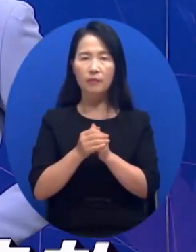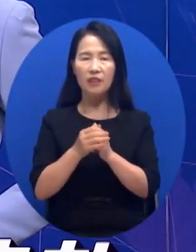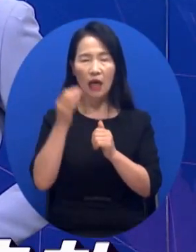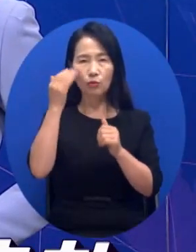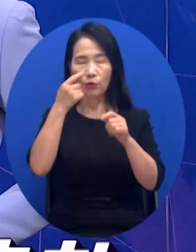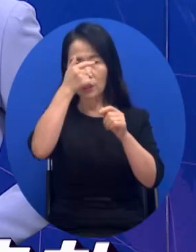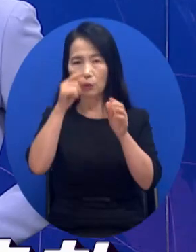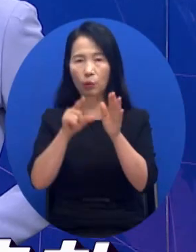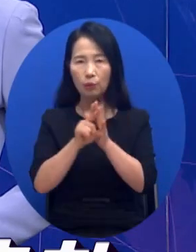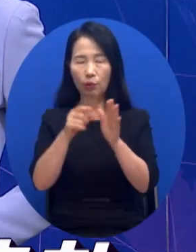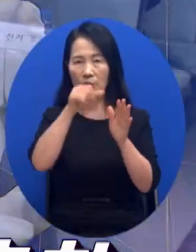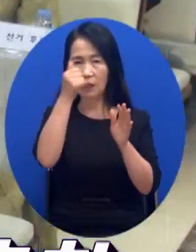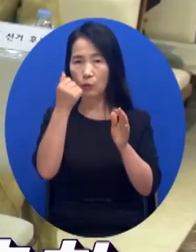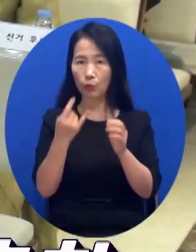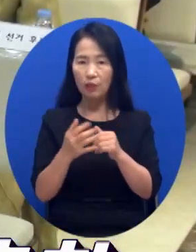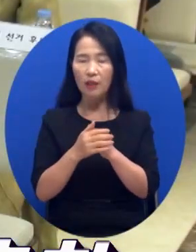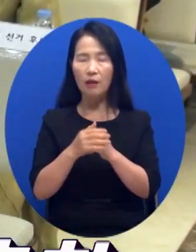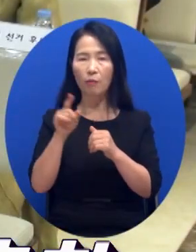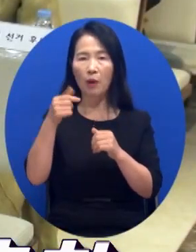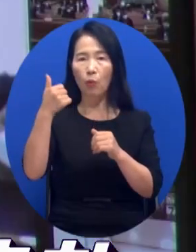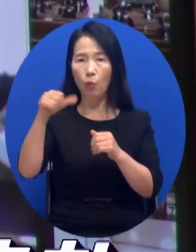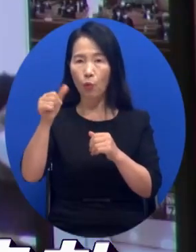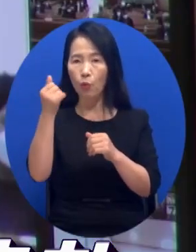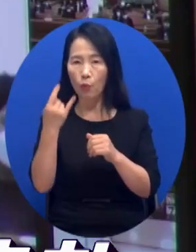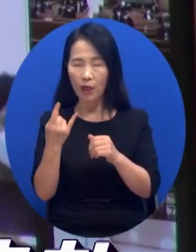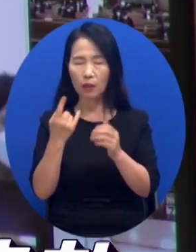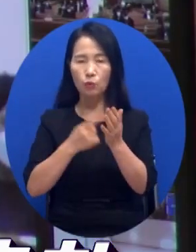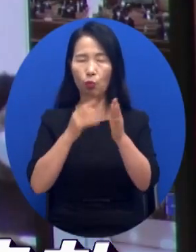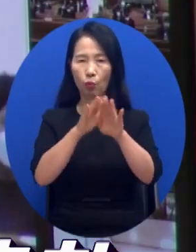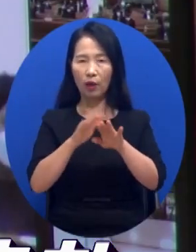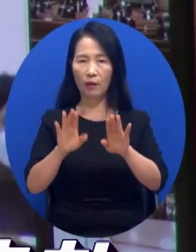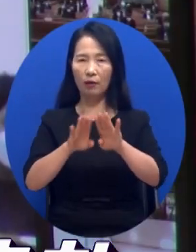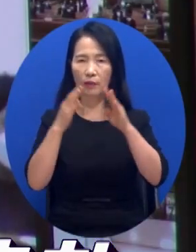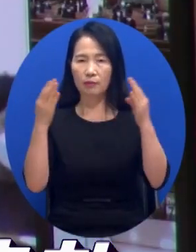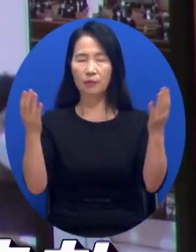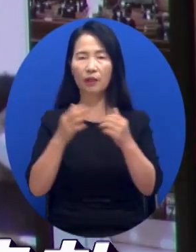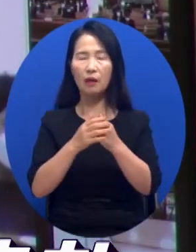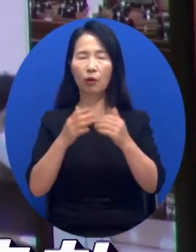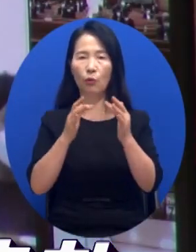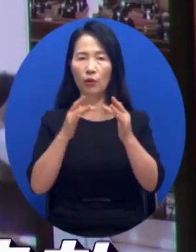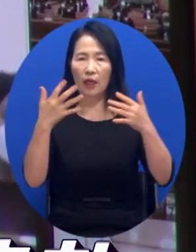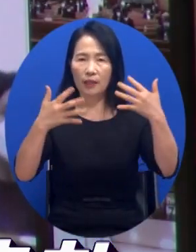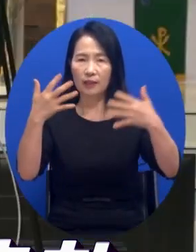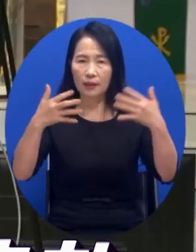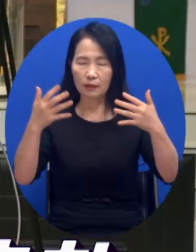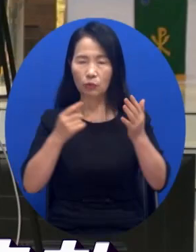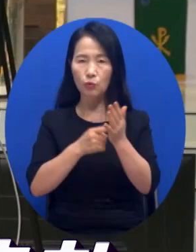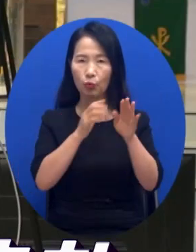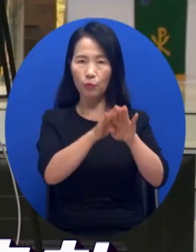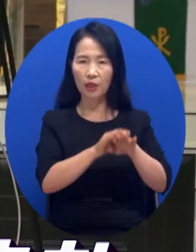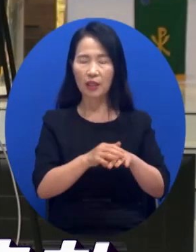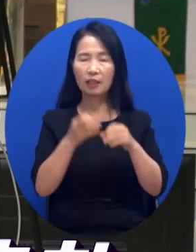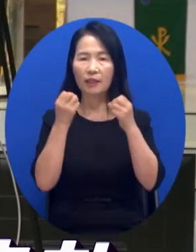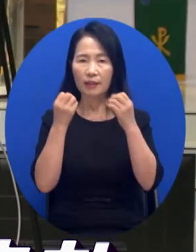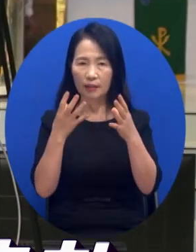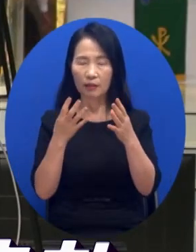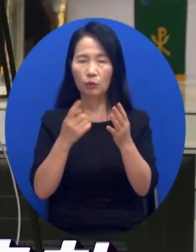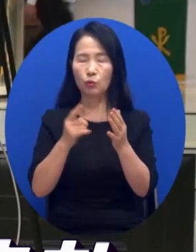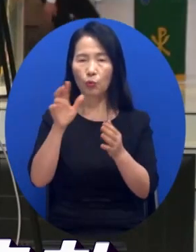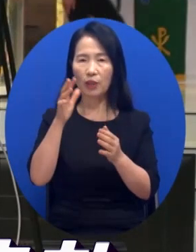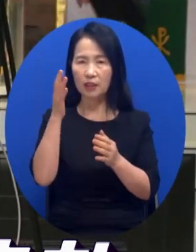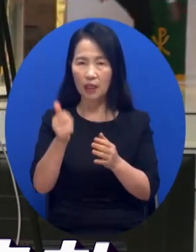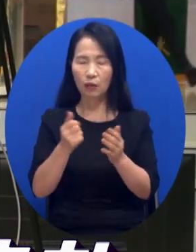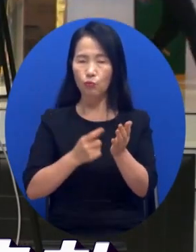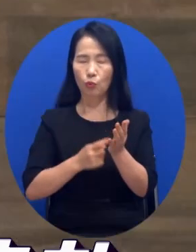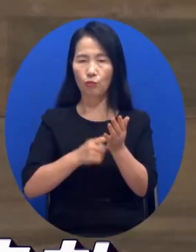한국기독교 장로회가 105회 총회를 열었습니다. 온라인으로 개최된 총회에서 신임 총회장과